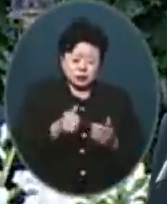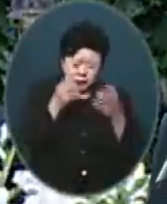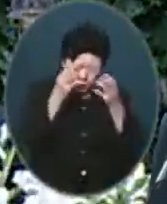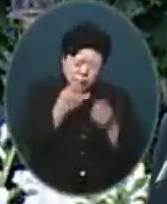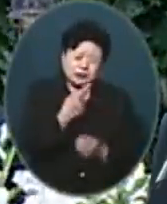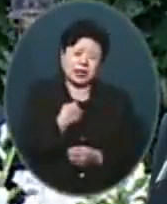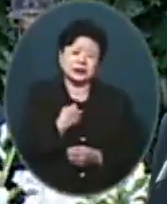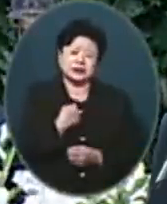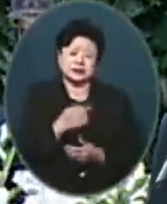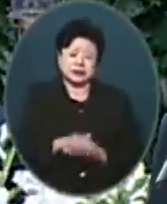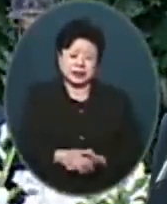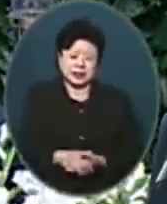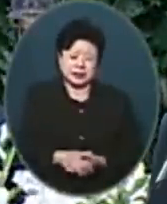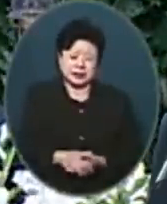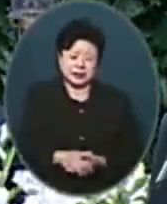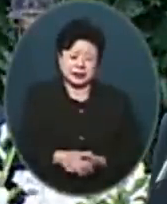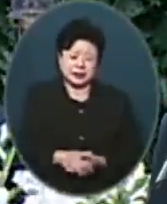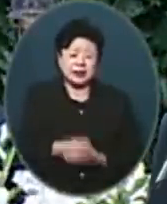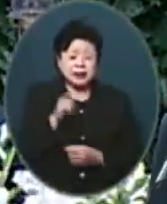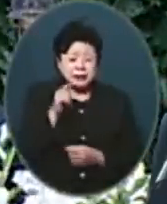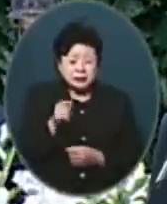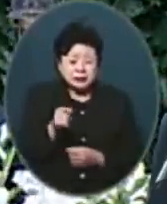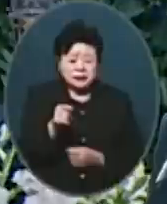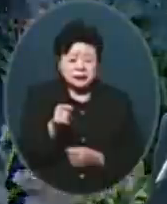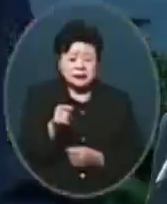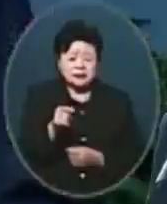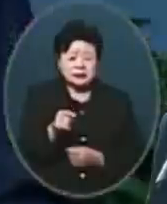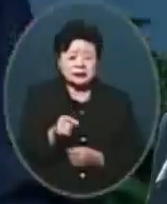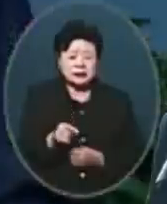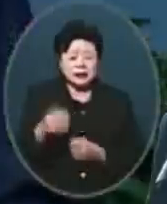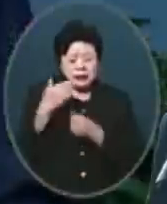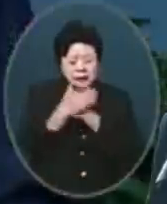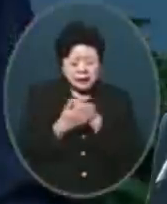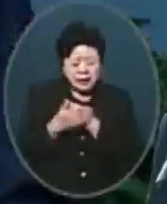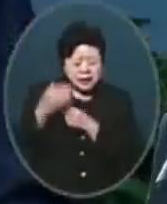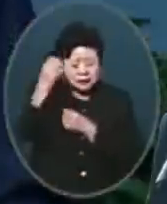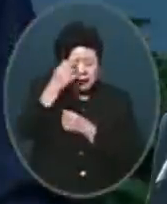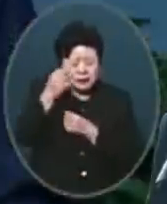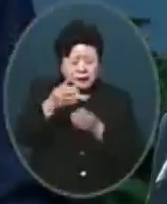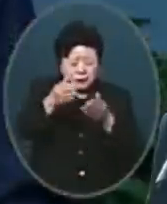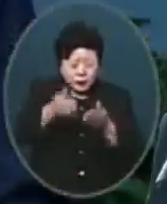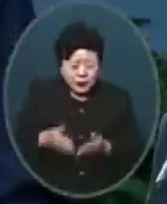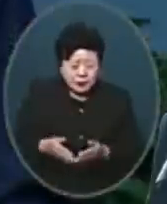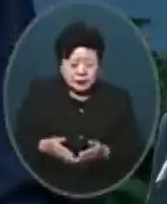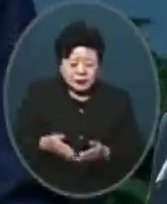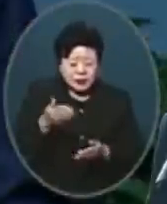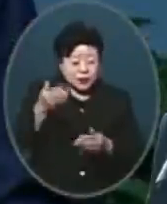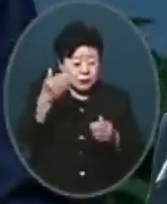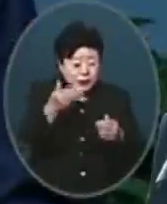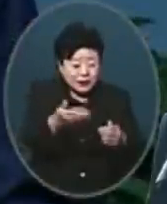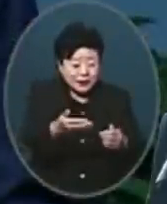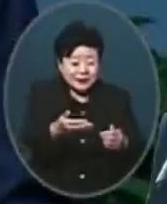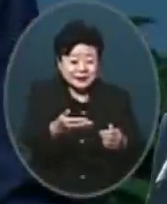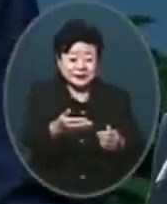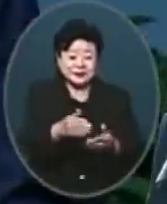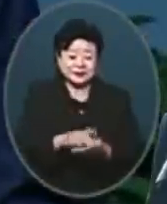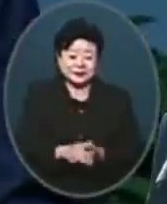고통을 당하셨는데 그 모든 은혜가 성령으로 여러분에게